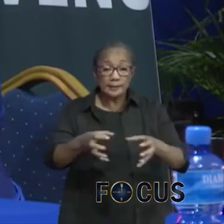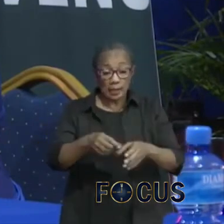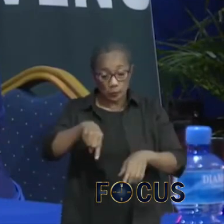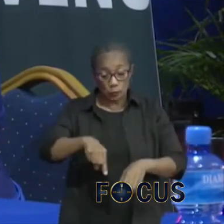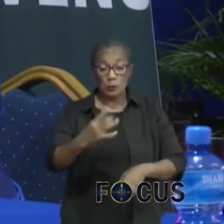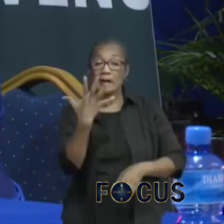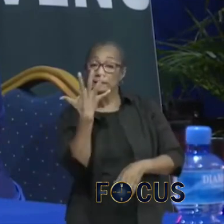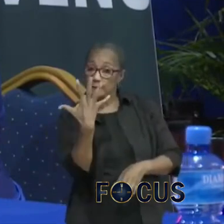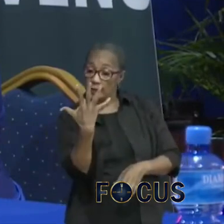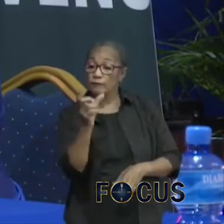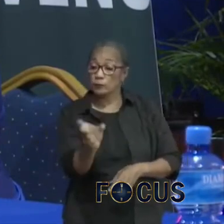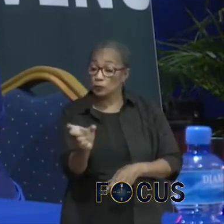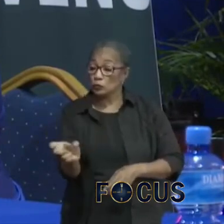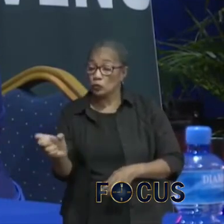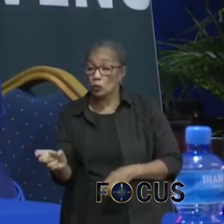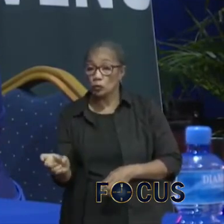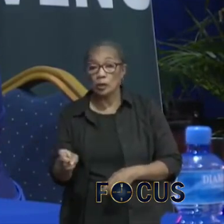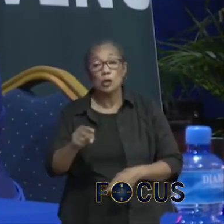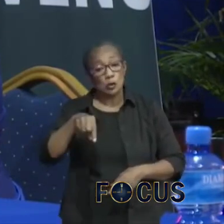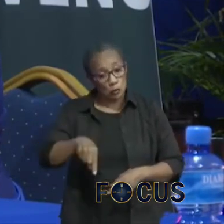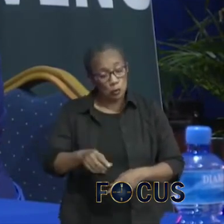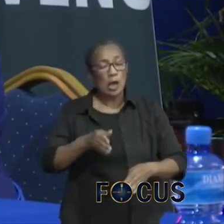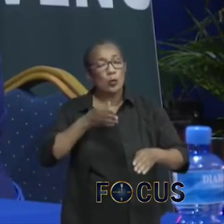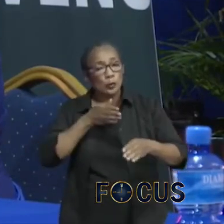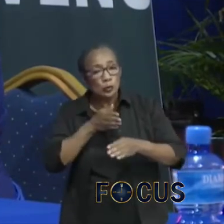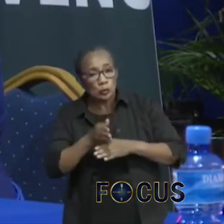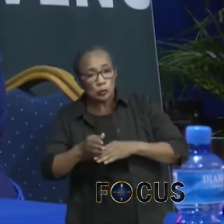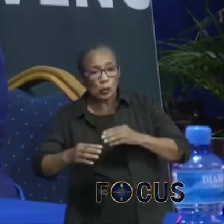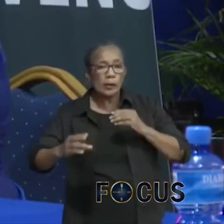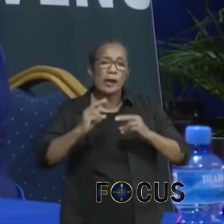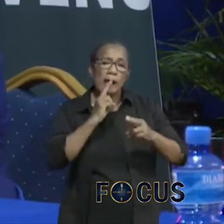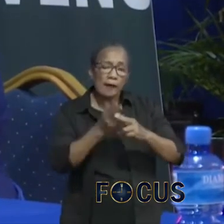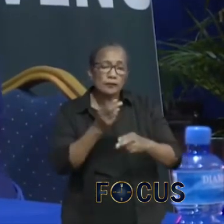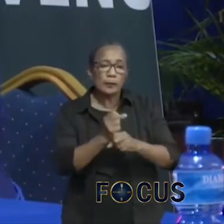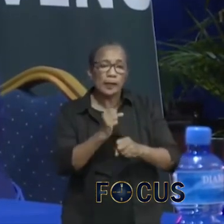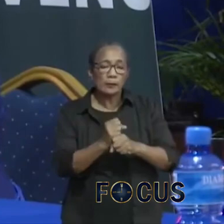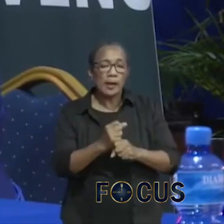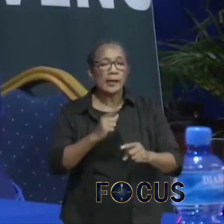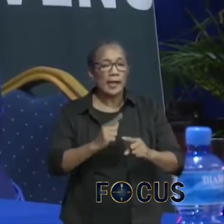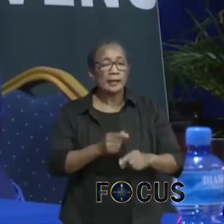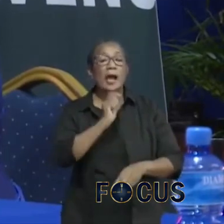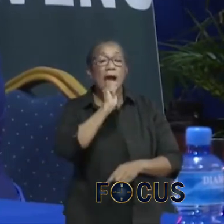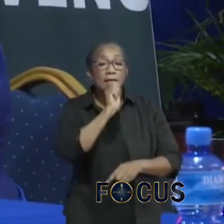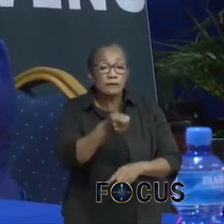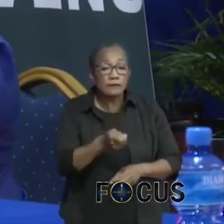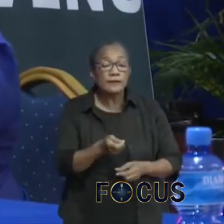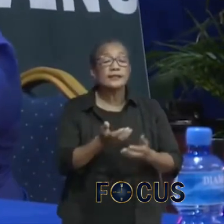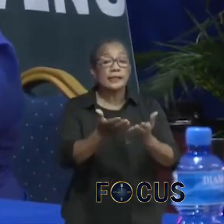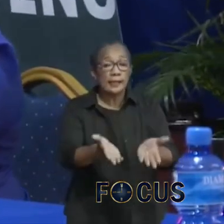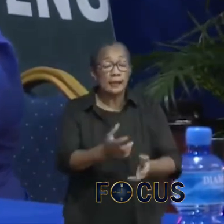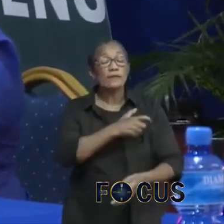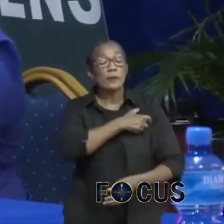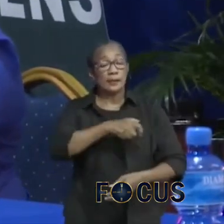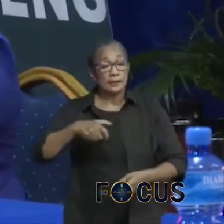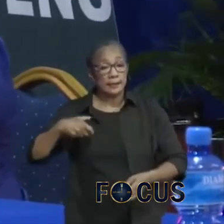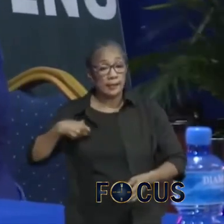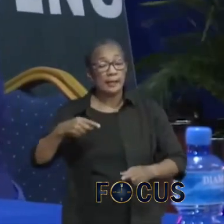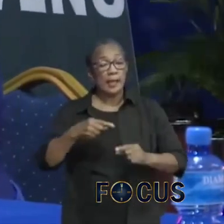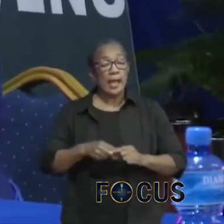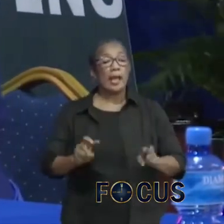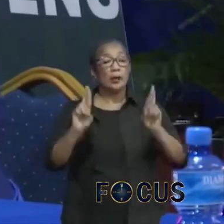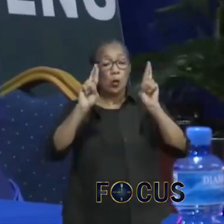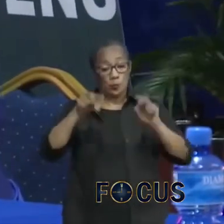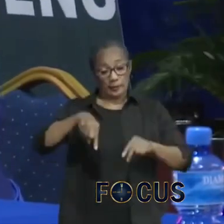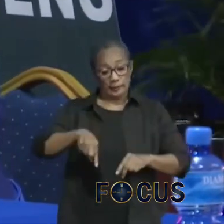personen. Wij werken het verder uit en brengen ons advies uit aan de president. En we hopen nog dit weekend